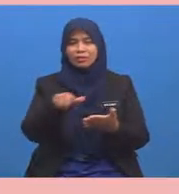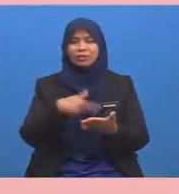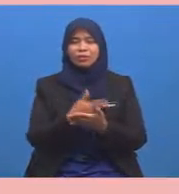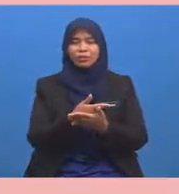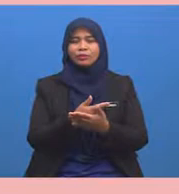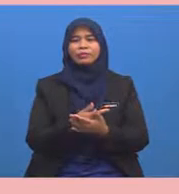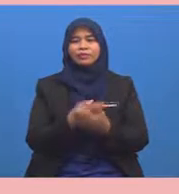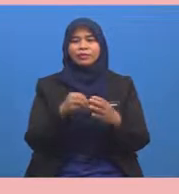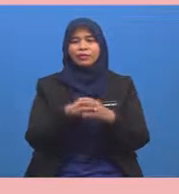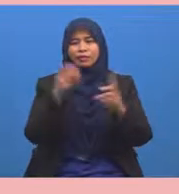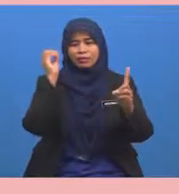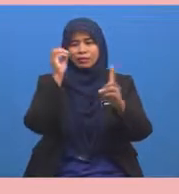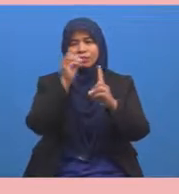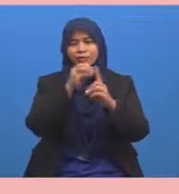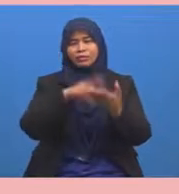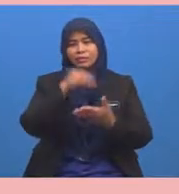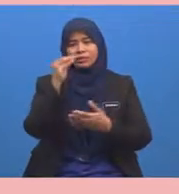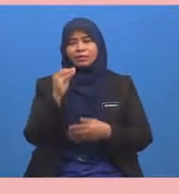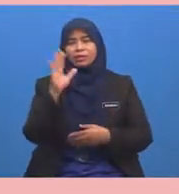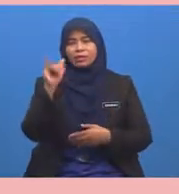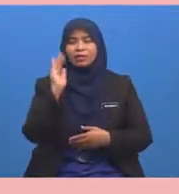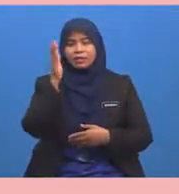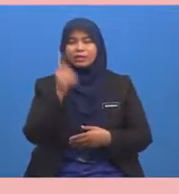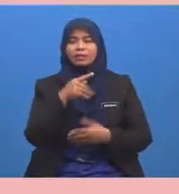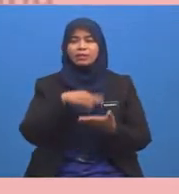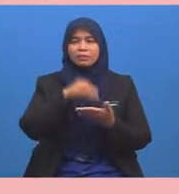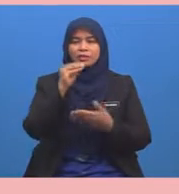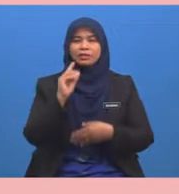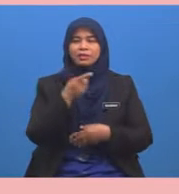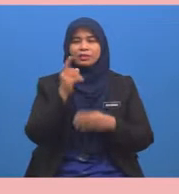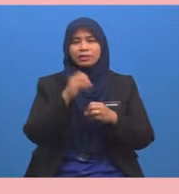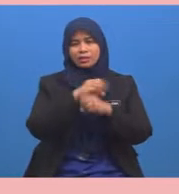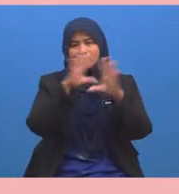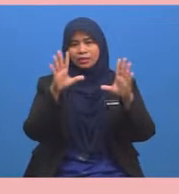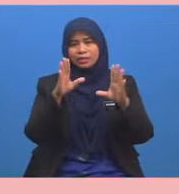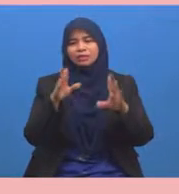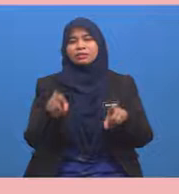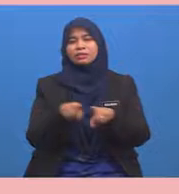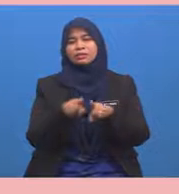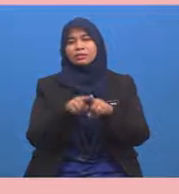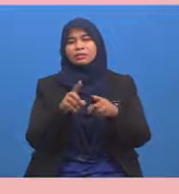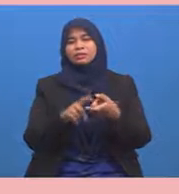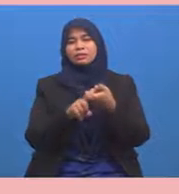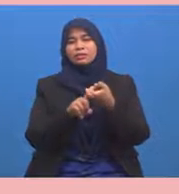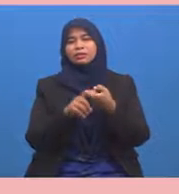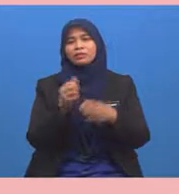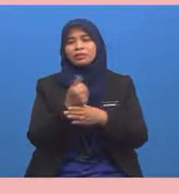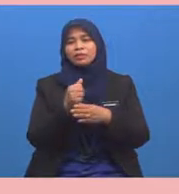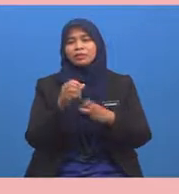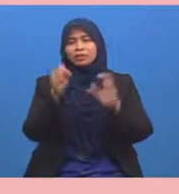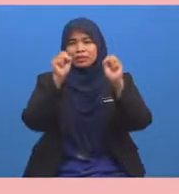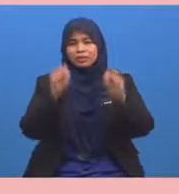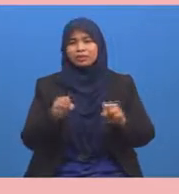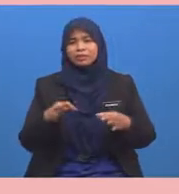Dalam objektif pembelajaran yang akan kita pelajari, kita akan menjelaskan saling kebergantungan antara sistem